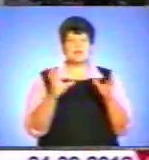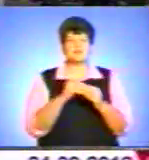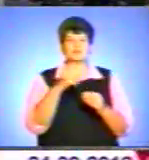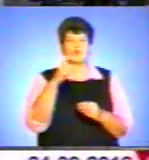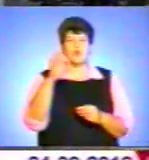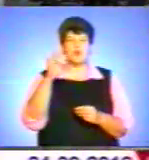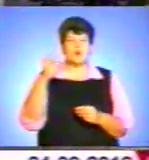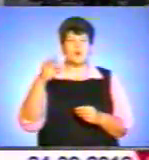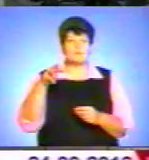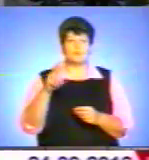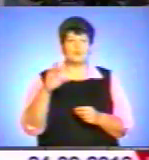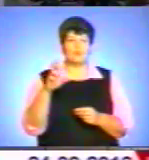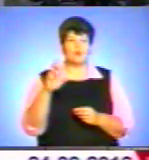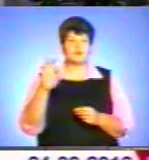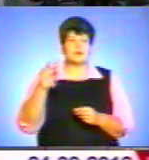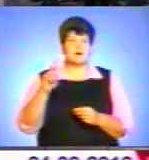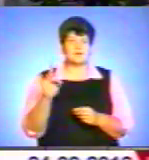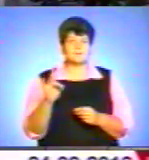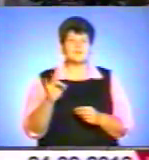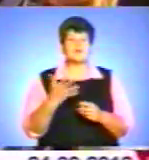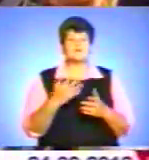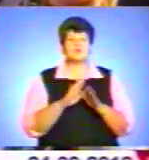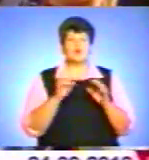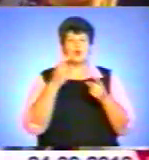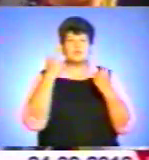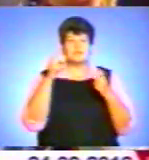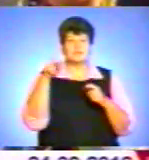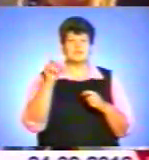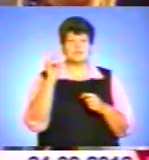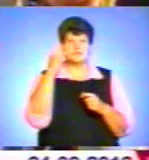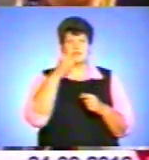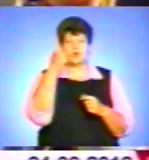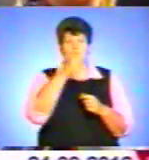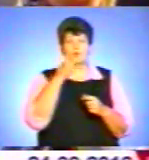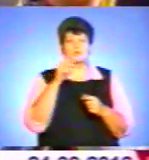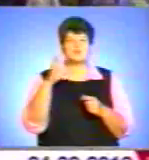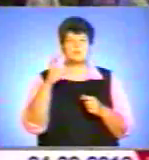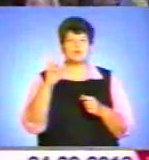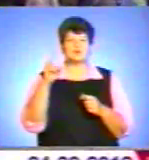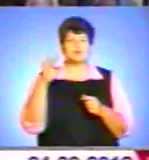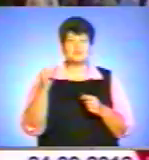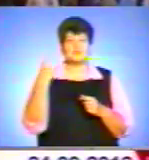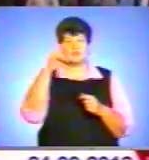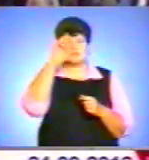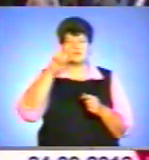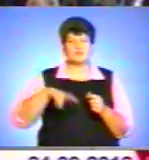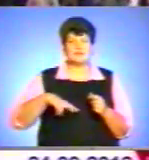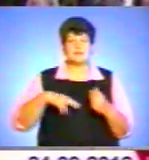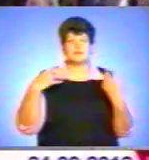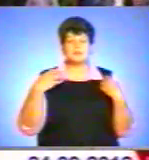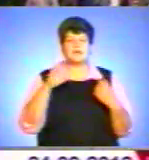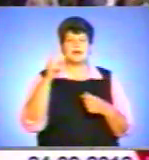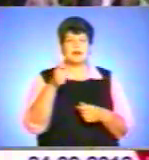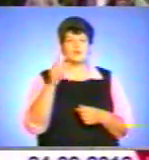«Боян». 2012 рік проголосили роком Соломії Крушельницької. Начальник управління культури облдержадміністрації Григорій